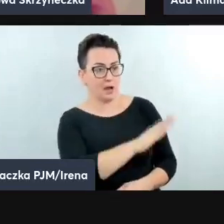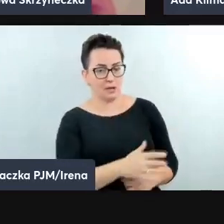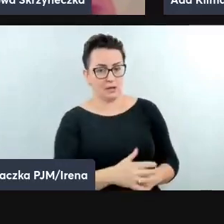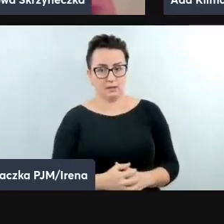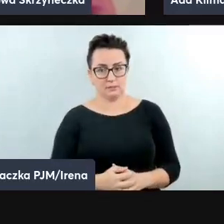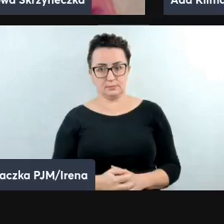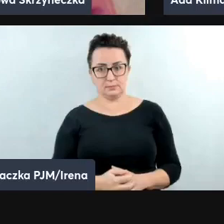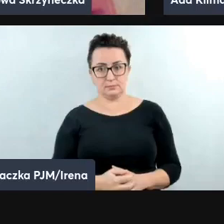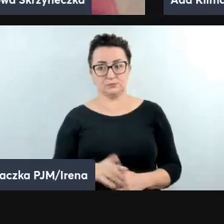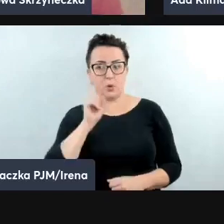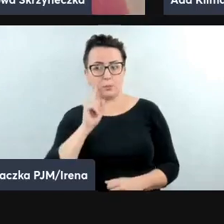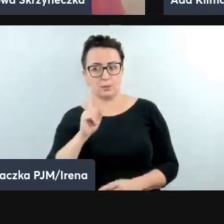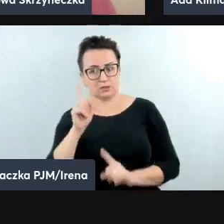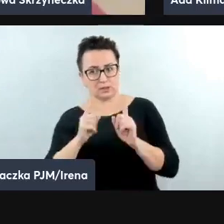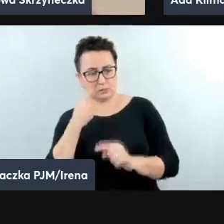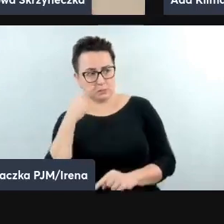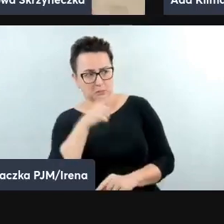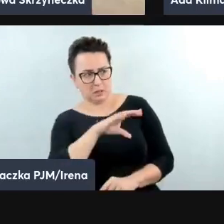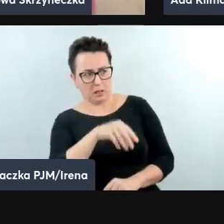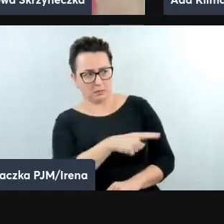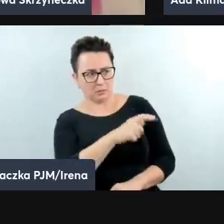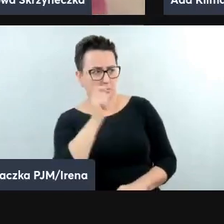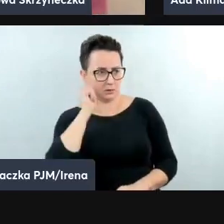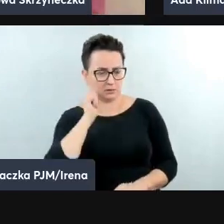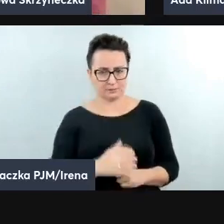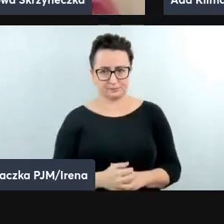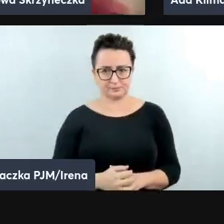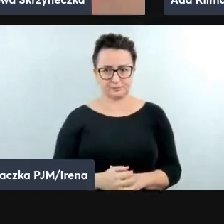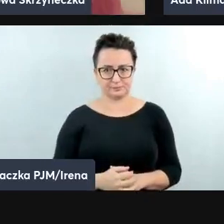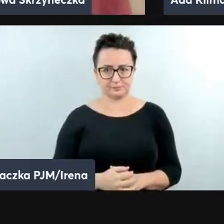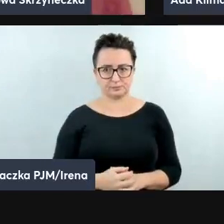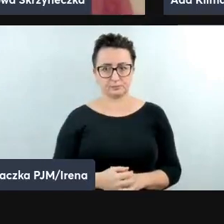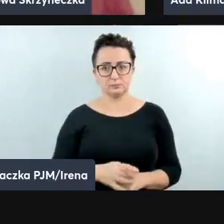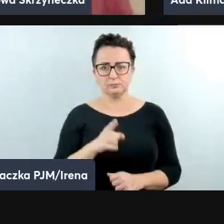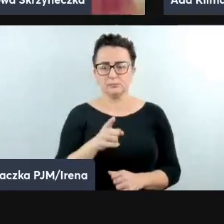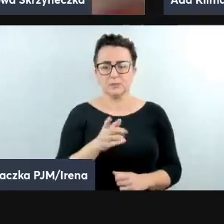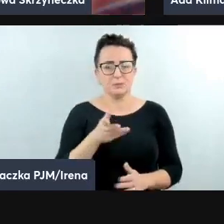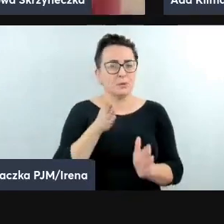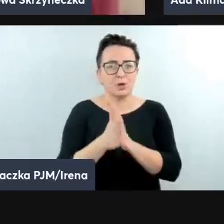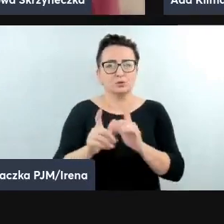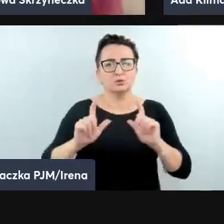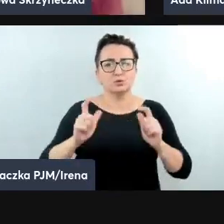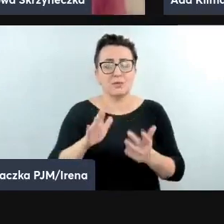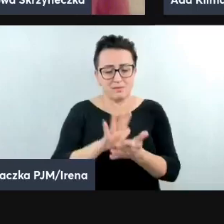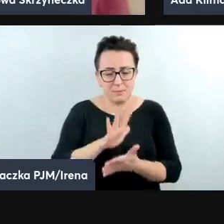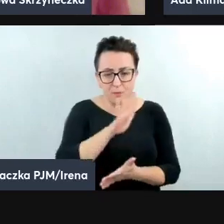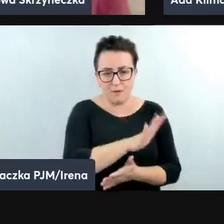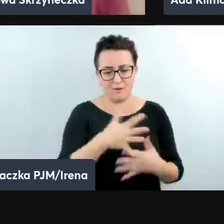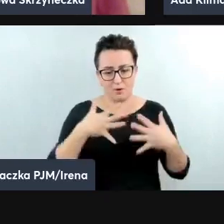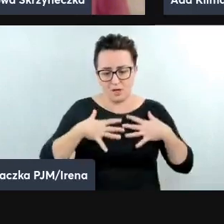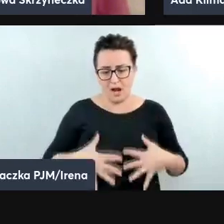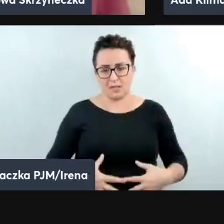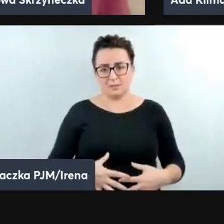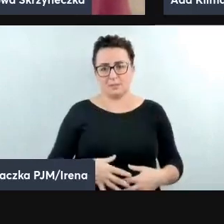twory. I no tylko to jest coś po prostu, coś takie typowe dla organizmu, tylko trochę inaczej wygląda w szczegółach,